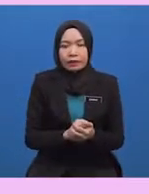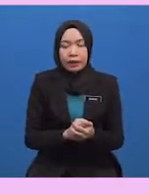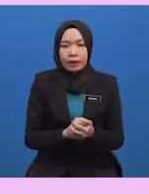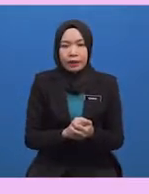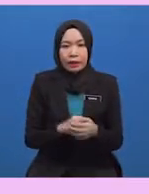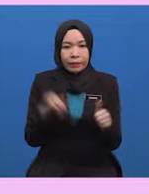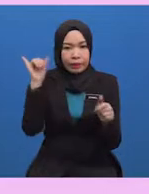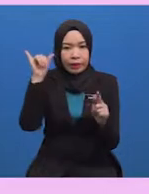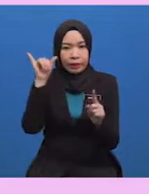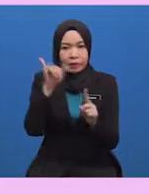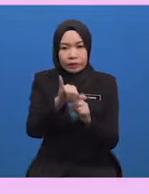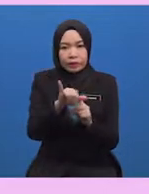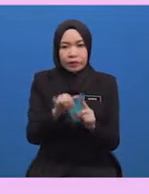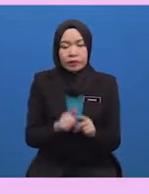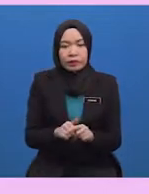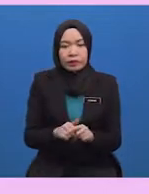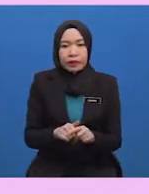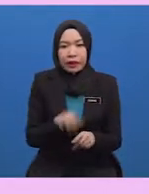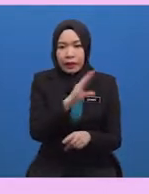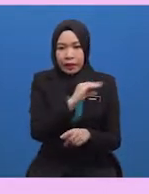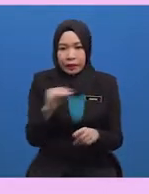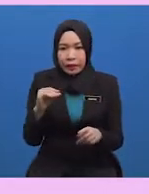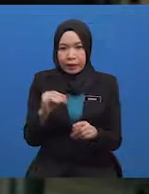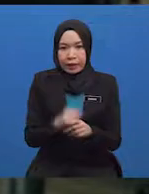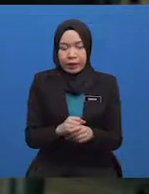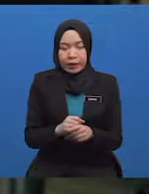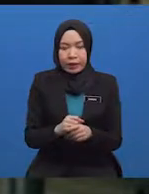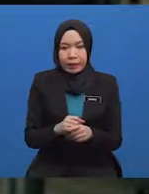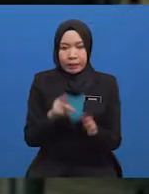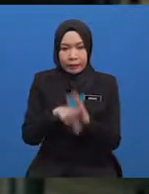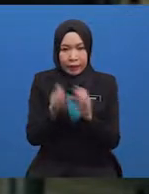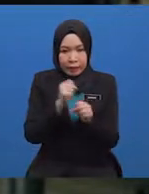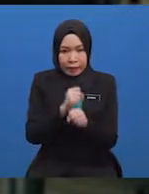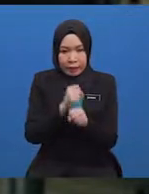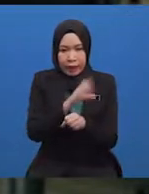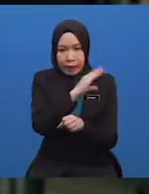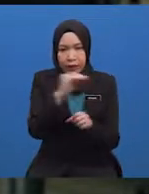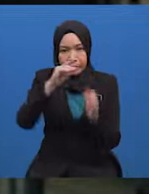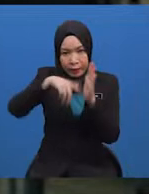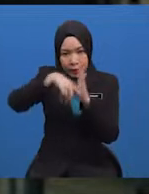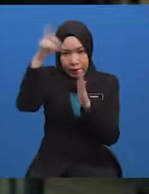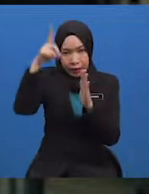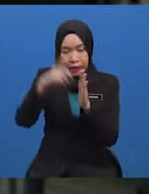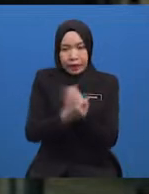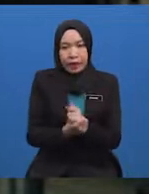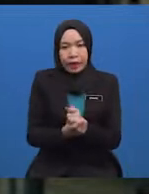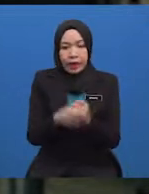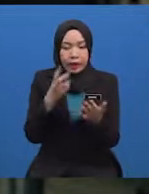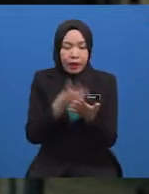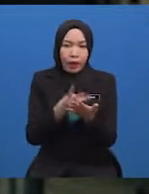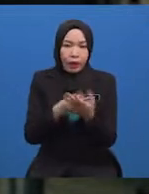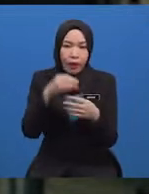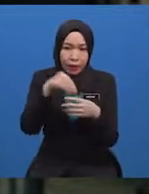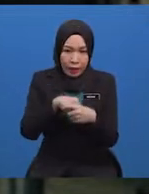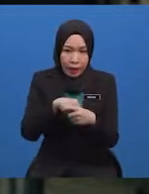dan peningkatan pendapatan isi rumah. Perubahan ini dapat dilihat melalui peningkatan